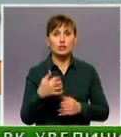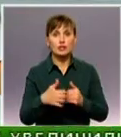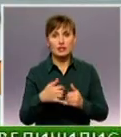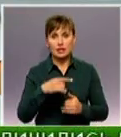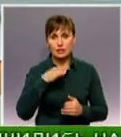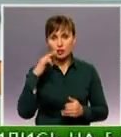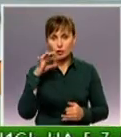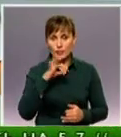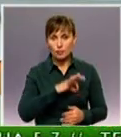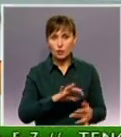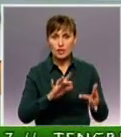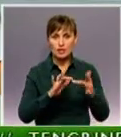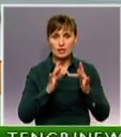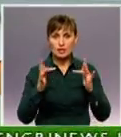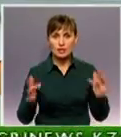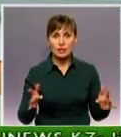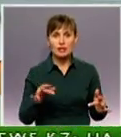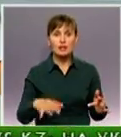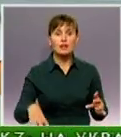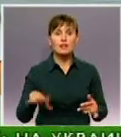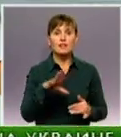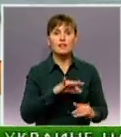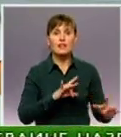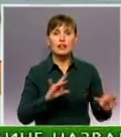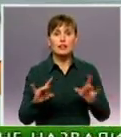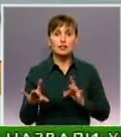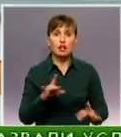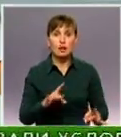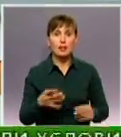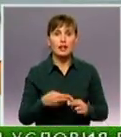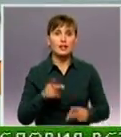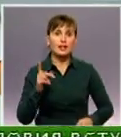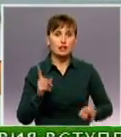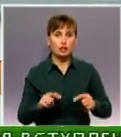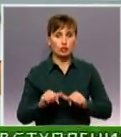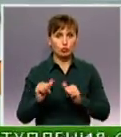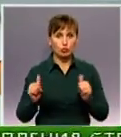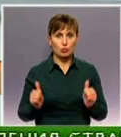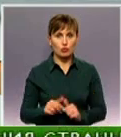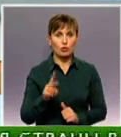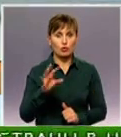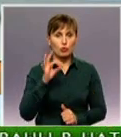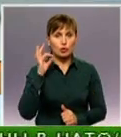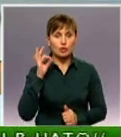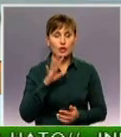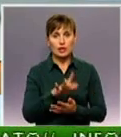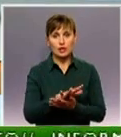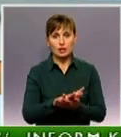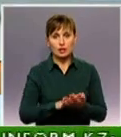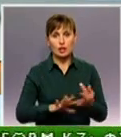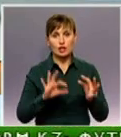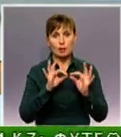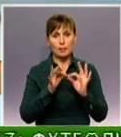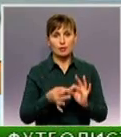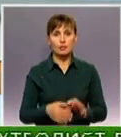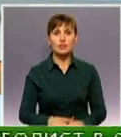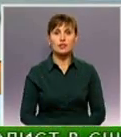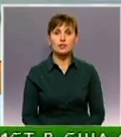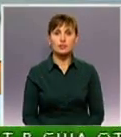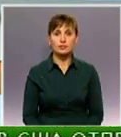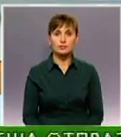обсуждают среди казахстанских пользователей социальных сетей и всё же рекламный ход или Настоящая любовь к котёнку узнала Юлия